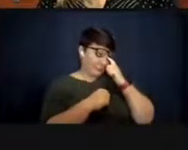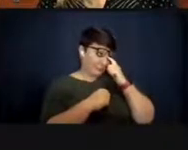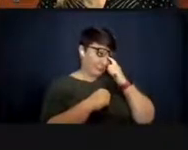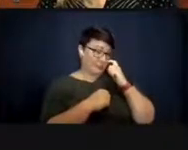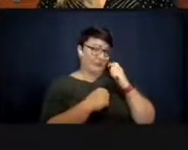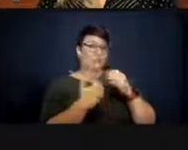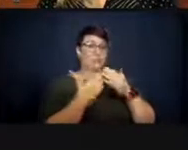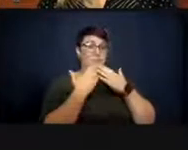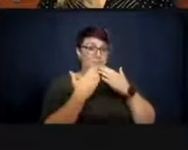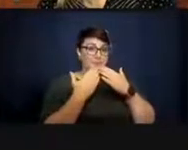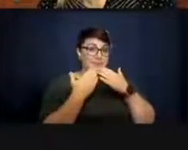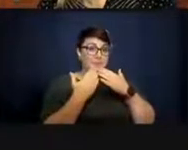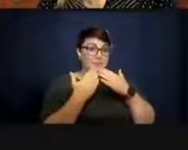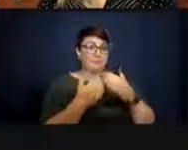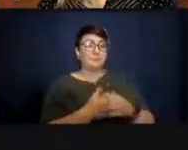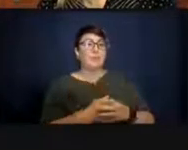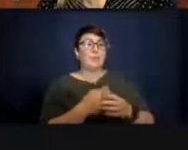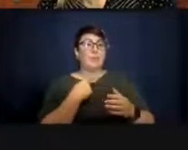Ninafurahia sana